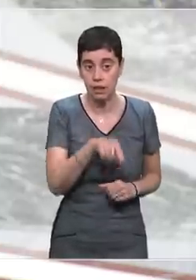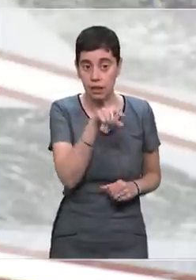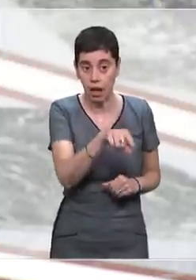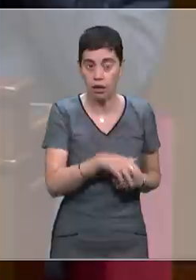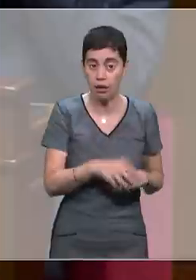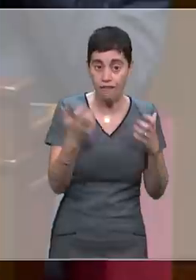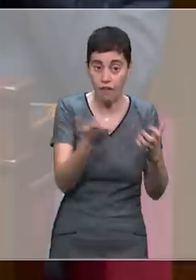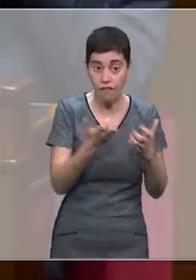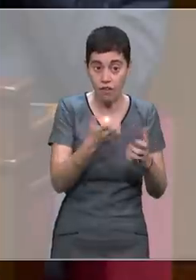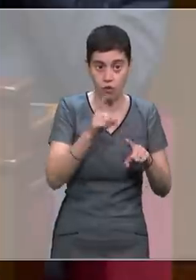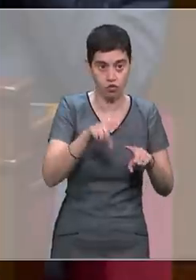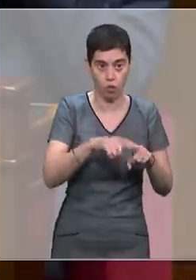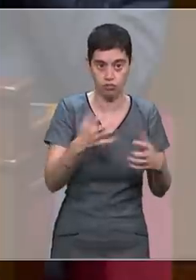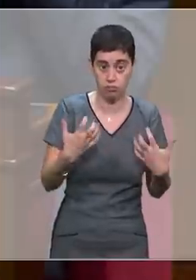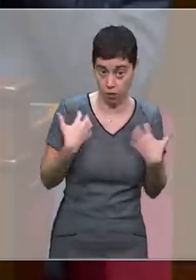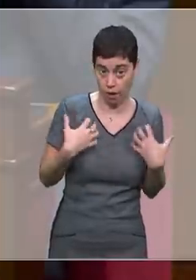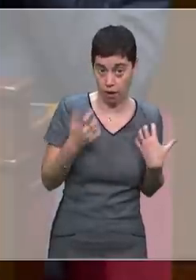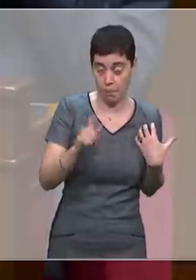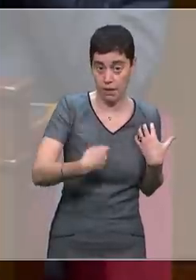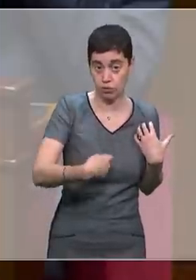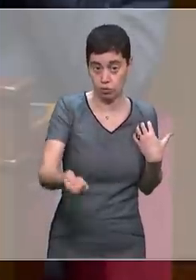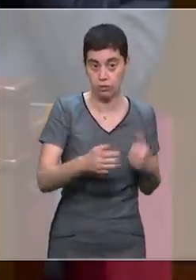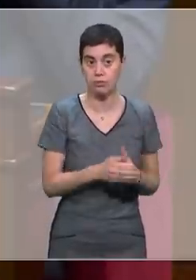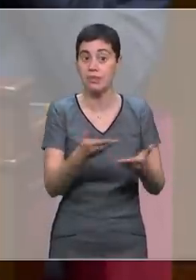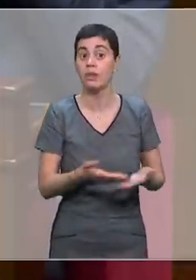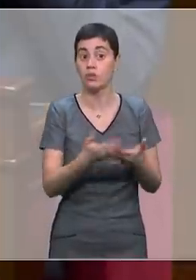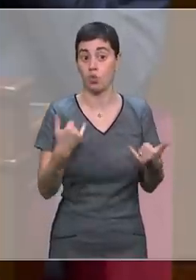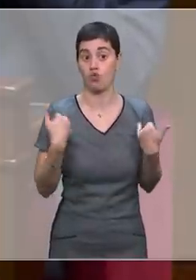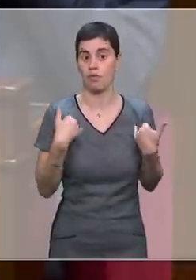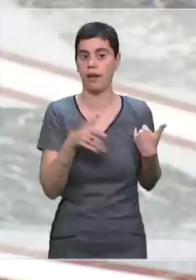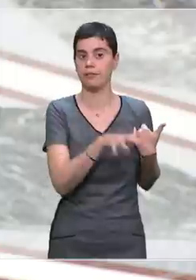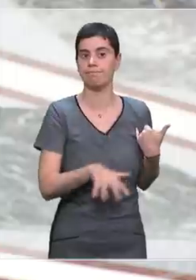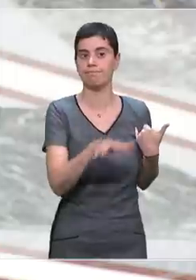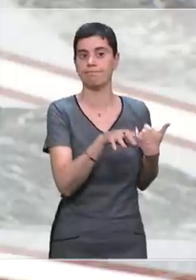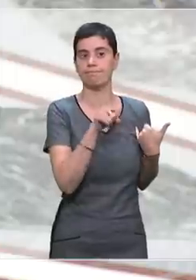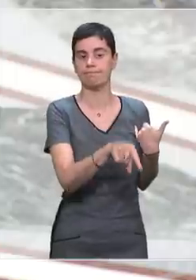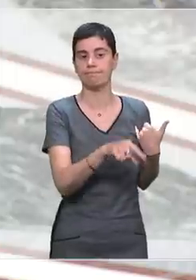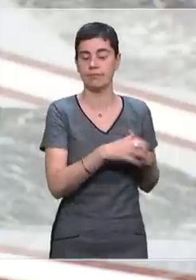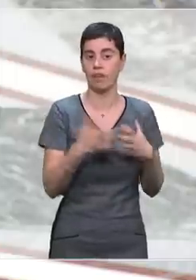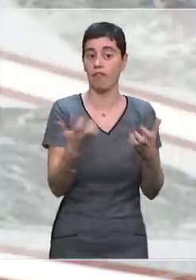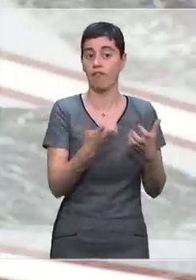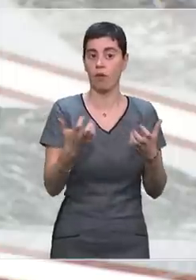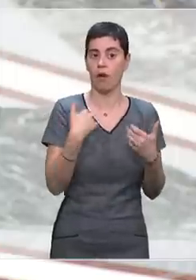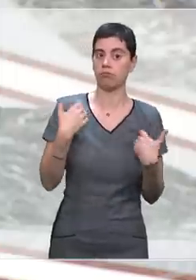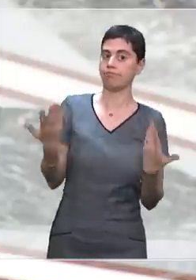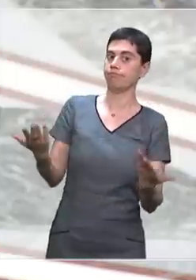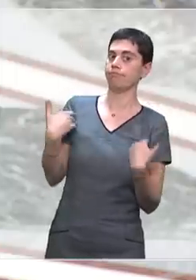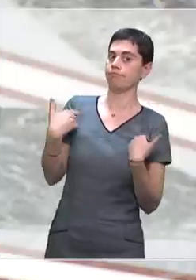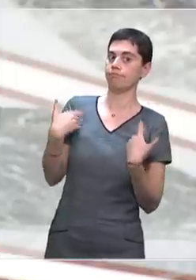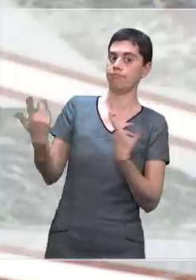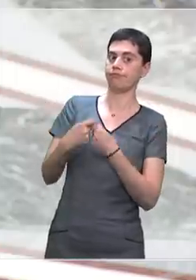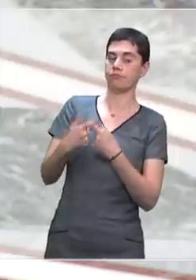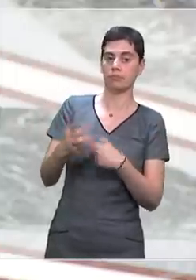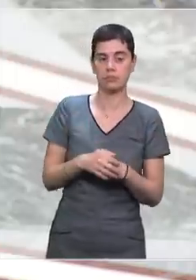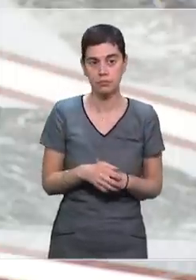la colère, parfois. Il y a la situation de la jeunesse ultramarine qui attend légitimement des réponses. Nous ne détournons